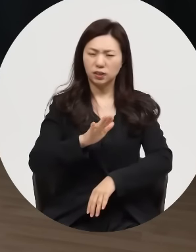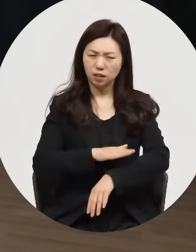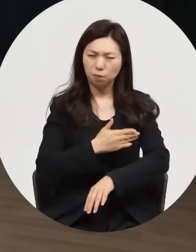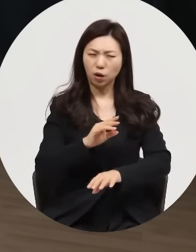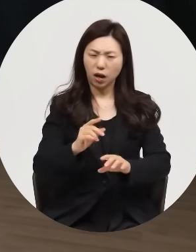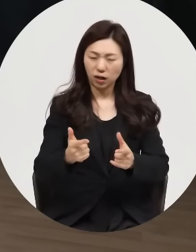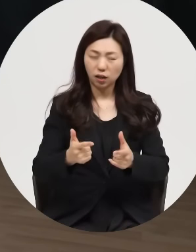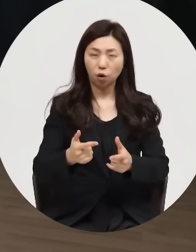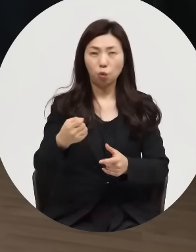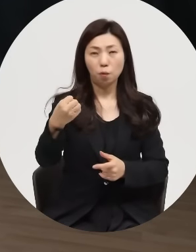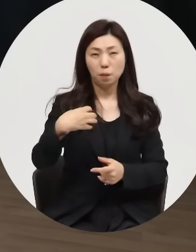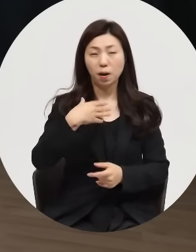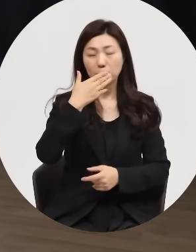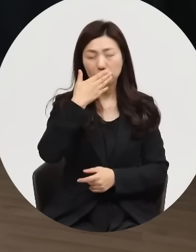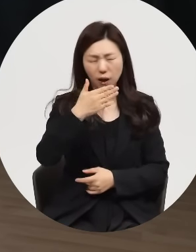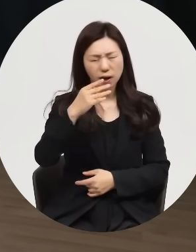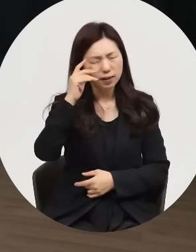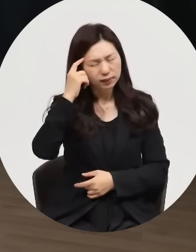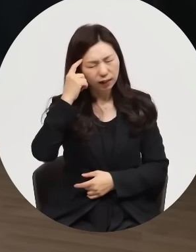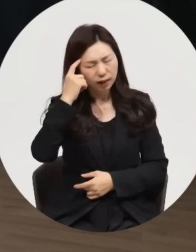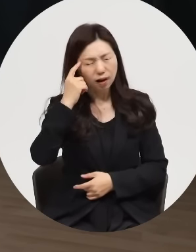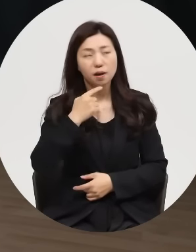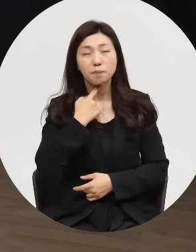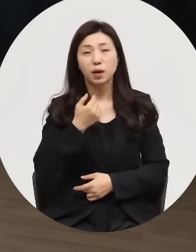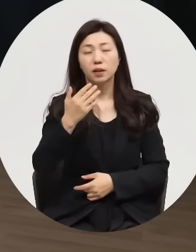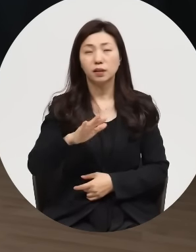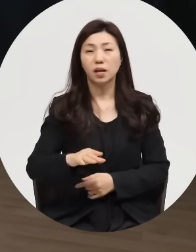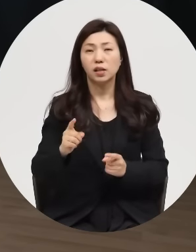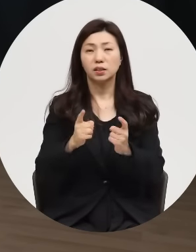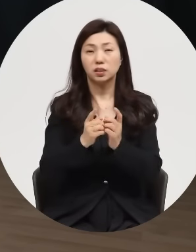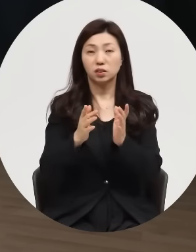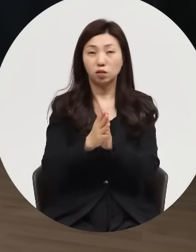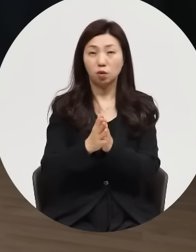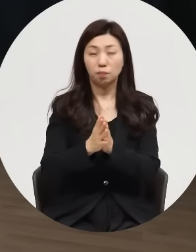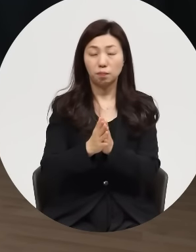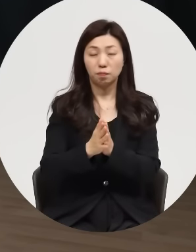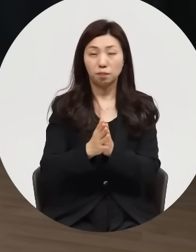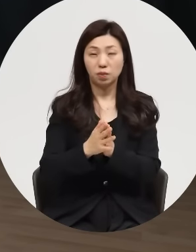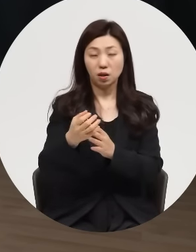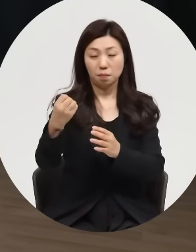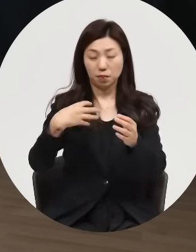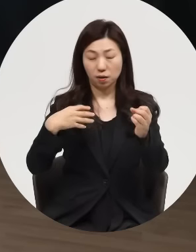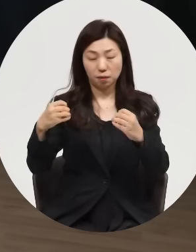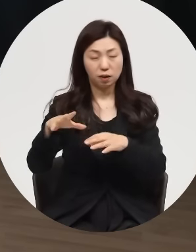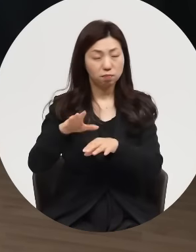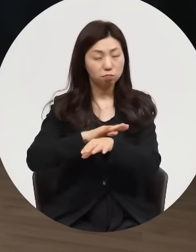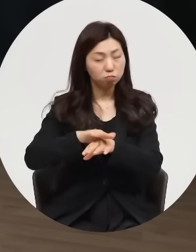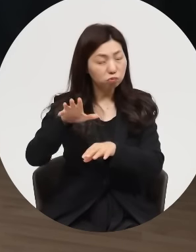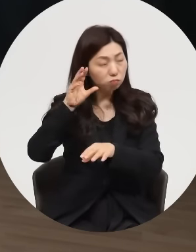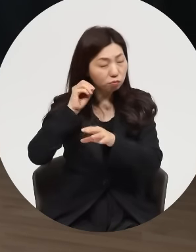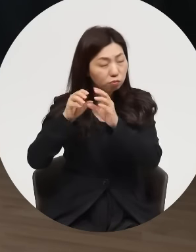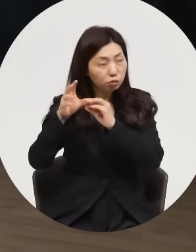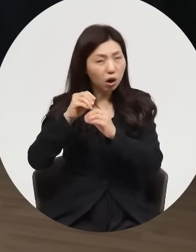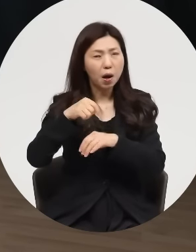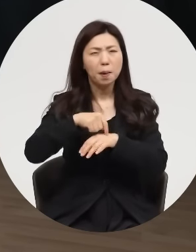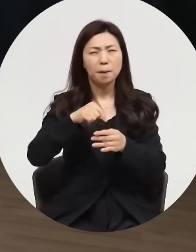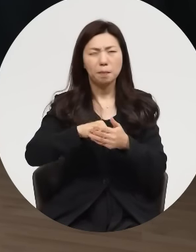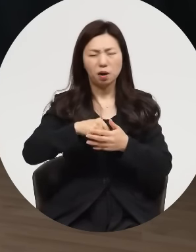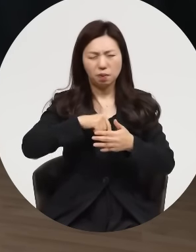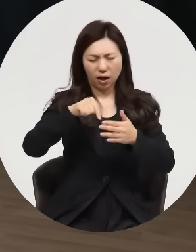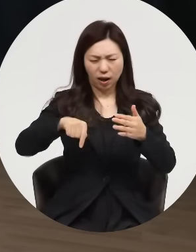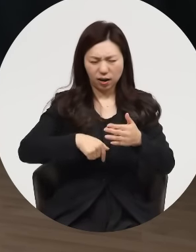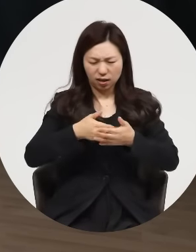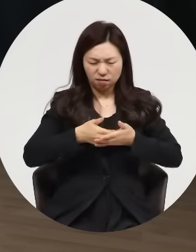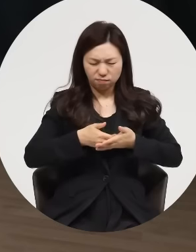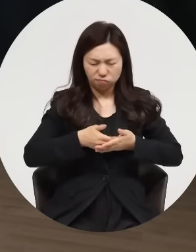아니라고 말씀해 주실 거라고 생각했었는데 직접 이렇게 들으니까 좀 마음에서 있었던 그